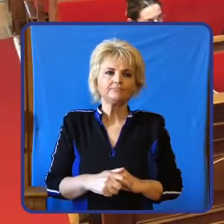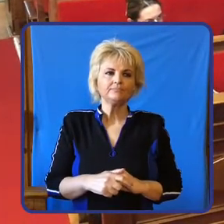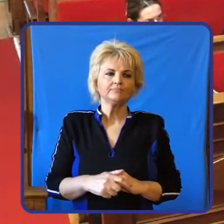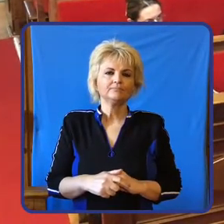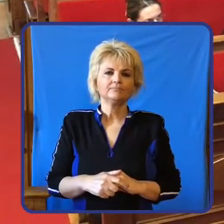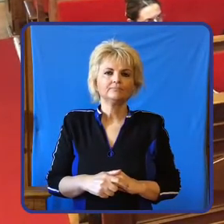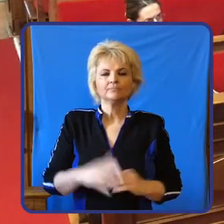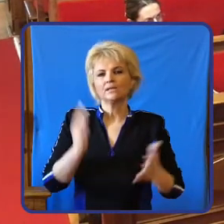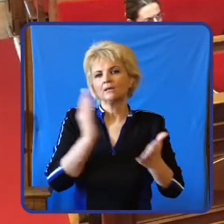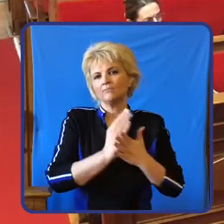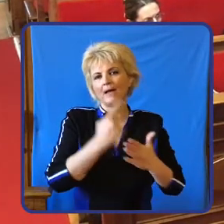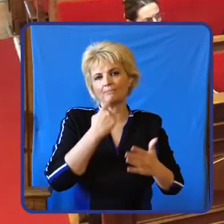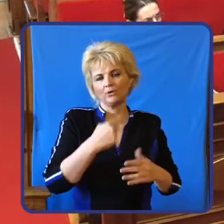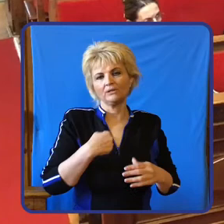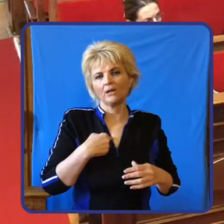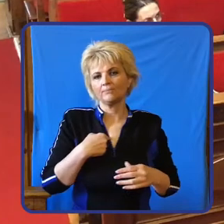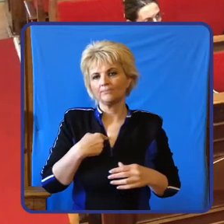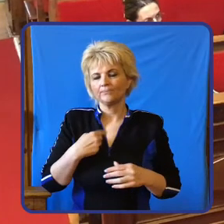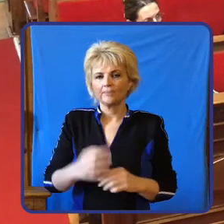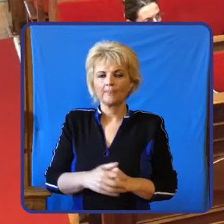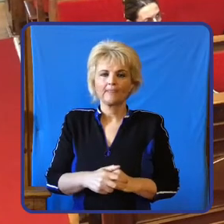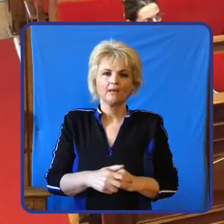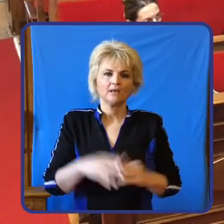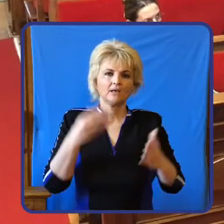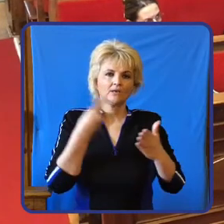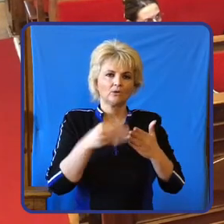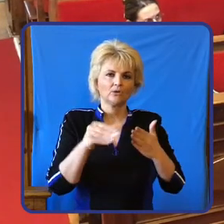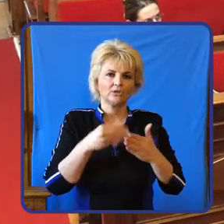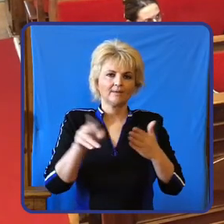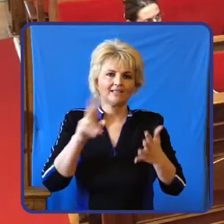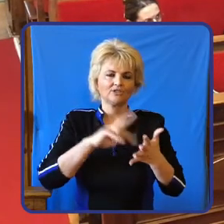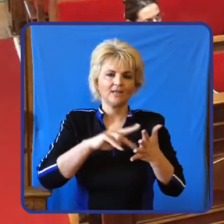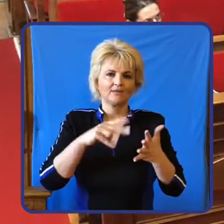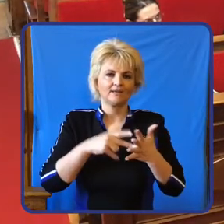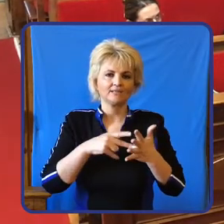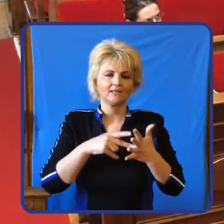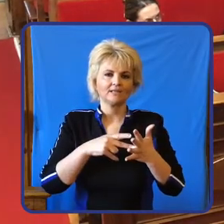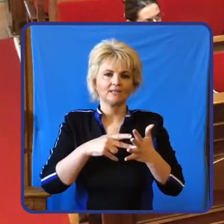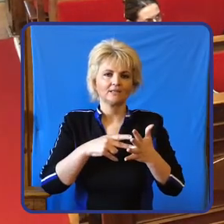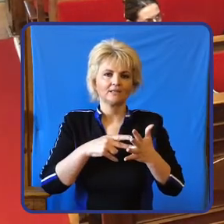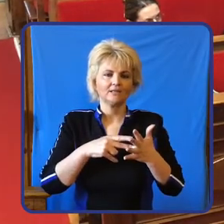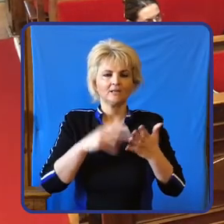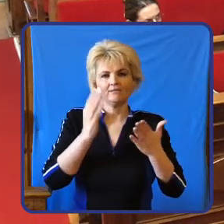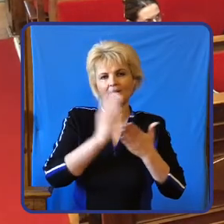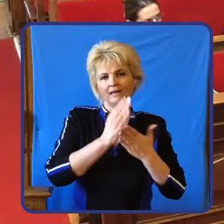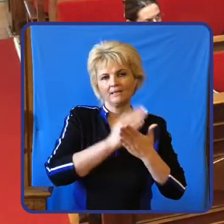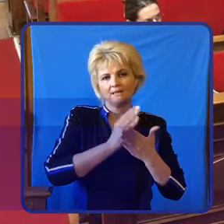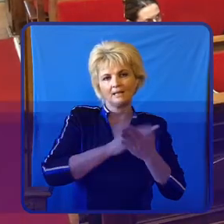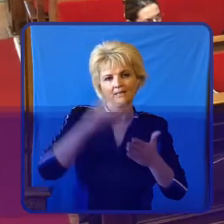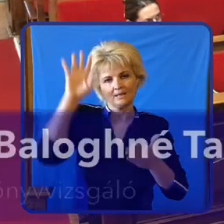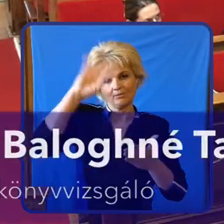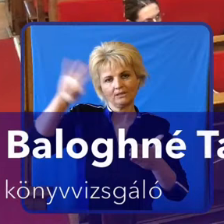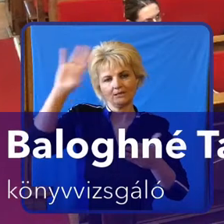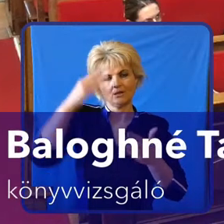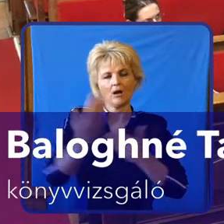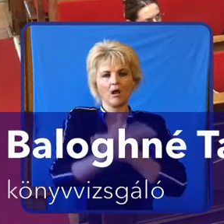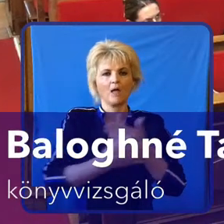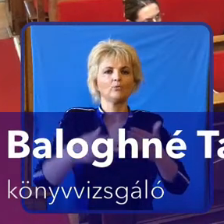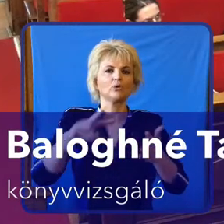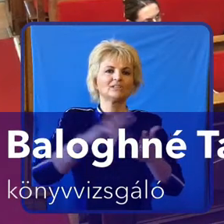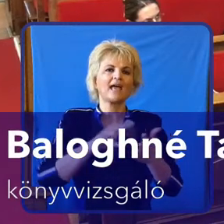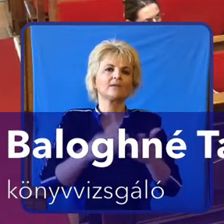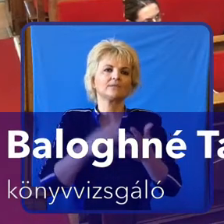Ahogy már jeleztem, ugye a költségvetés tervezet azok feltevéseken és hipotéziseken alapuló